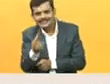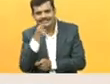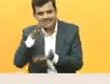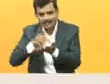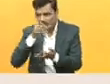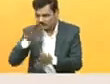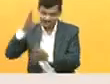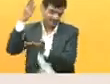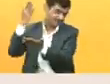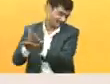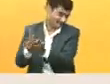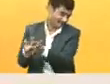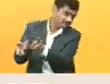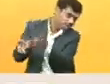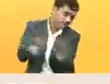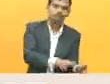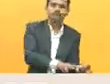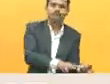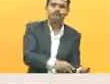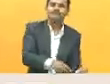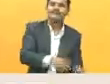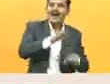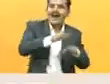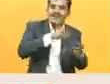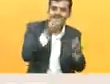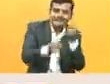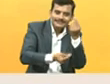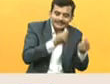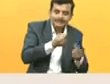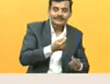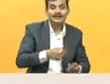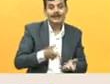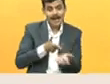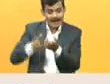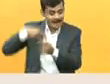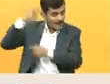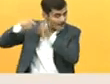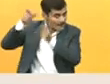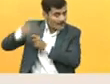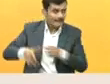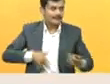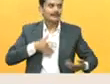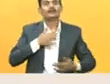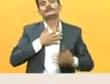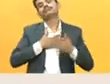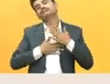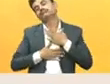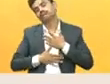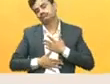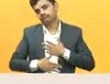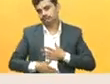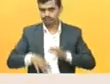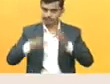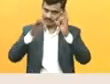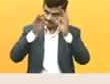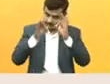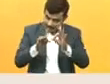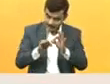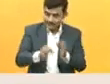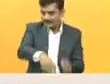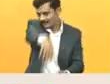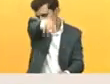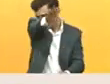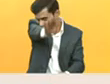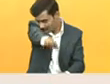यह हजारों गांव वालों के लिए बहुत राहत की बात है। उनका ये प्रयास हाथियों को